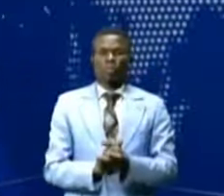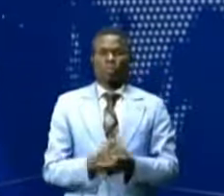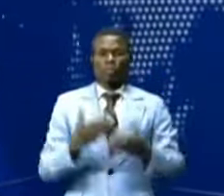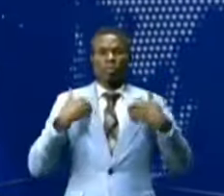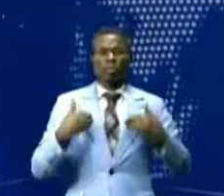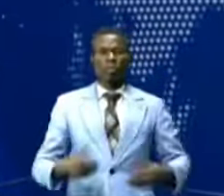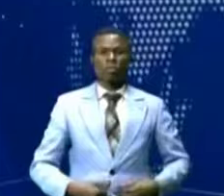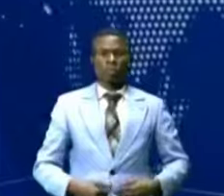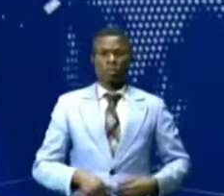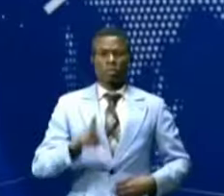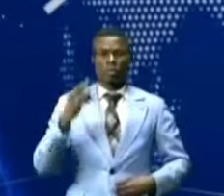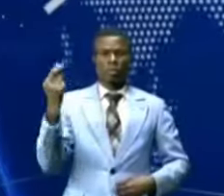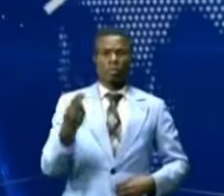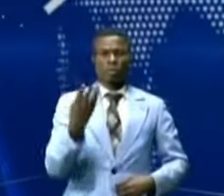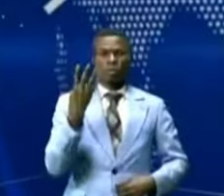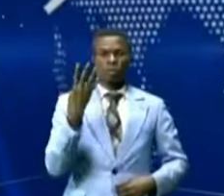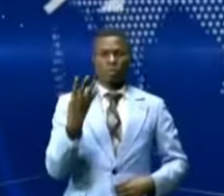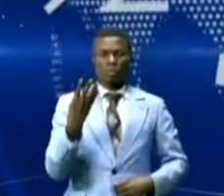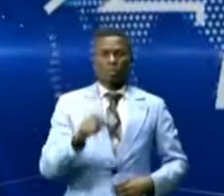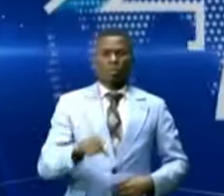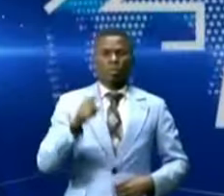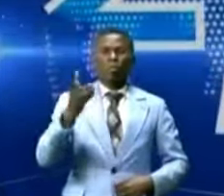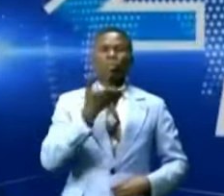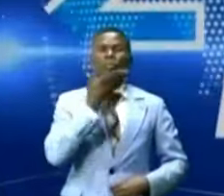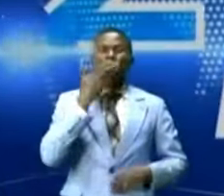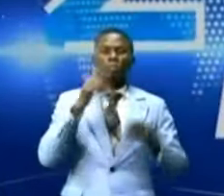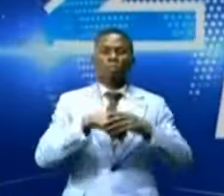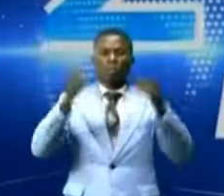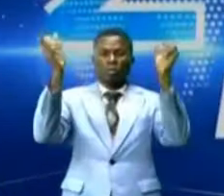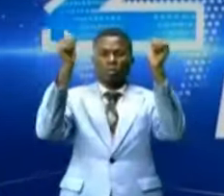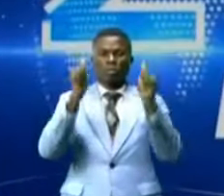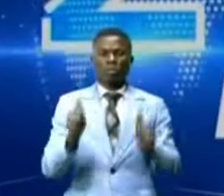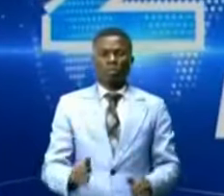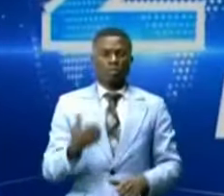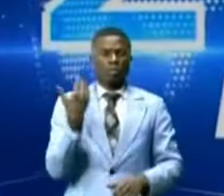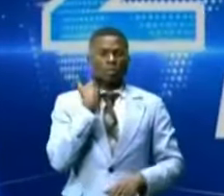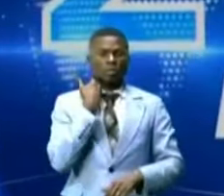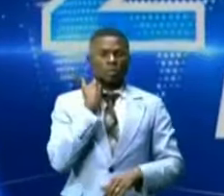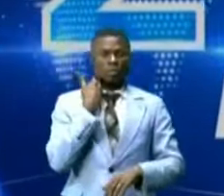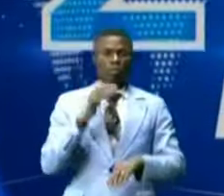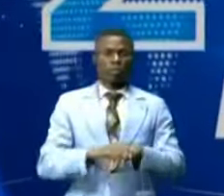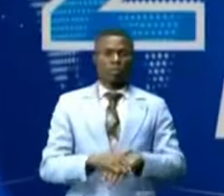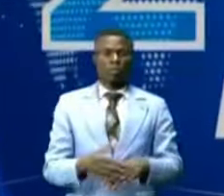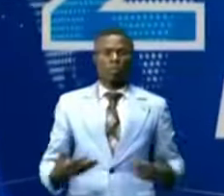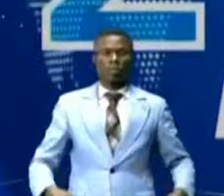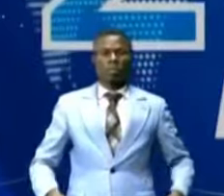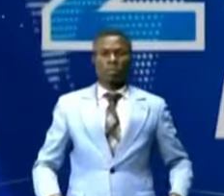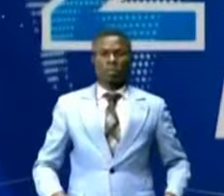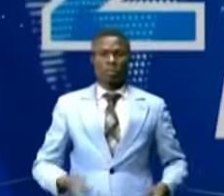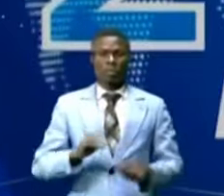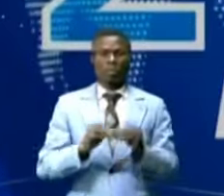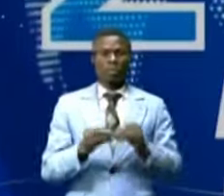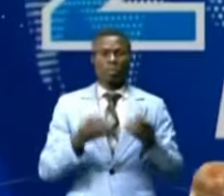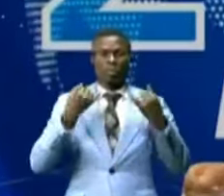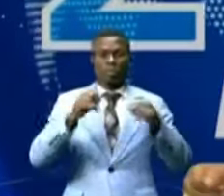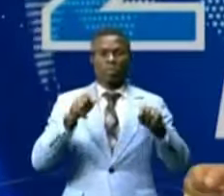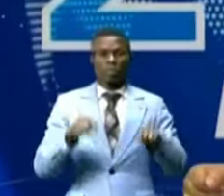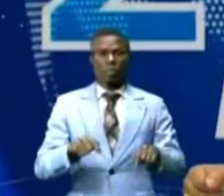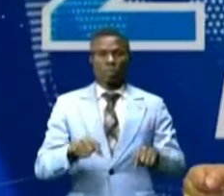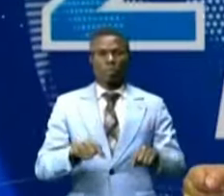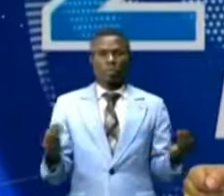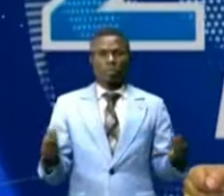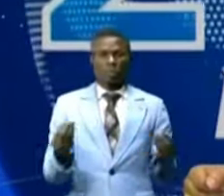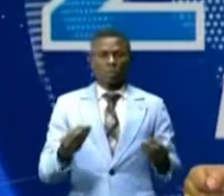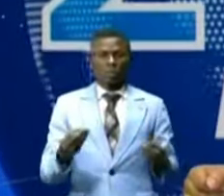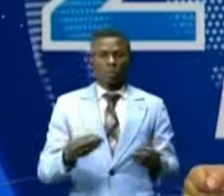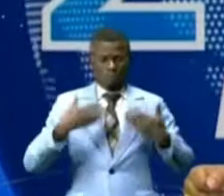Santé, plus de 24 millions d'adultes en Afrique sont frappés par le diabète. Des chiffres publiés aujourd'hui à l'occasion de